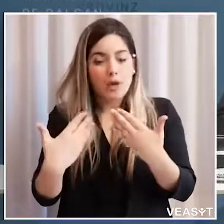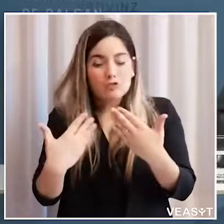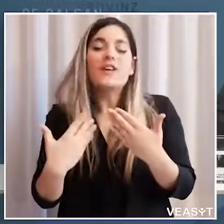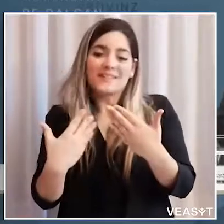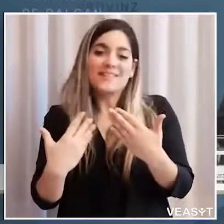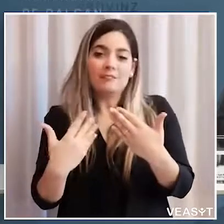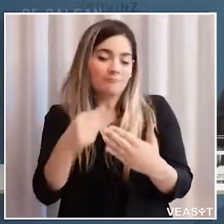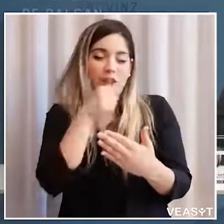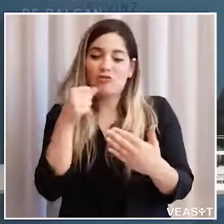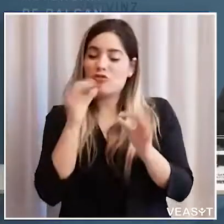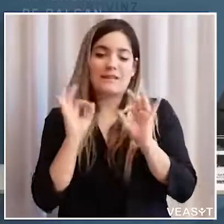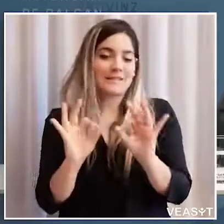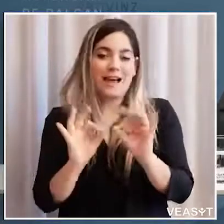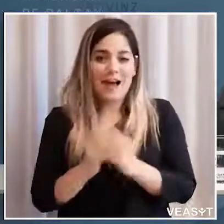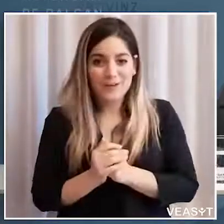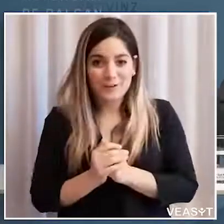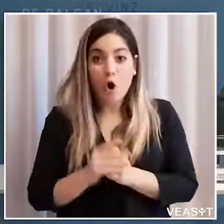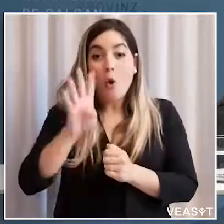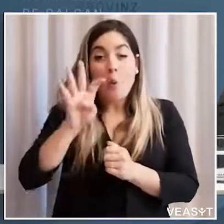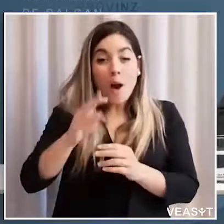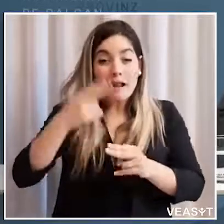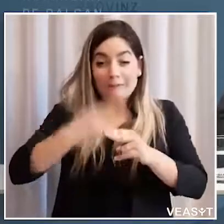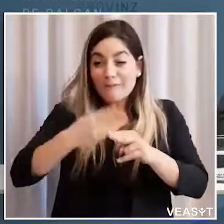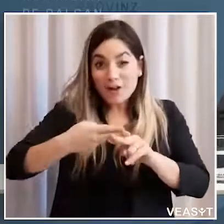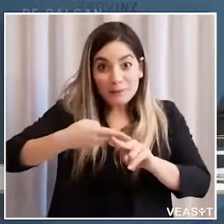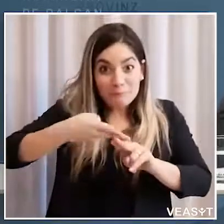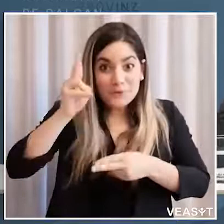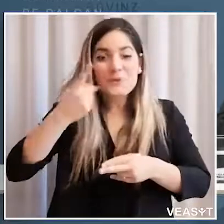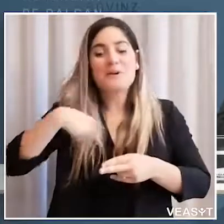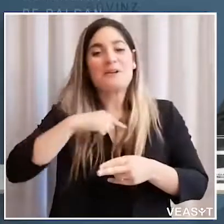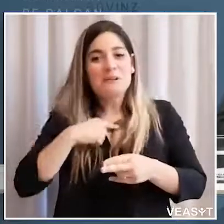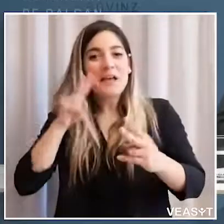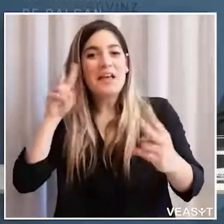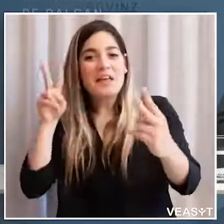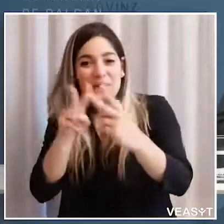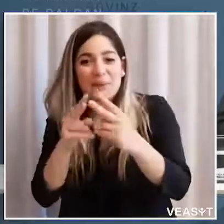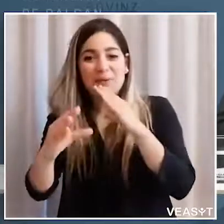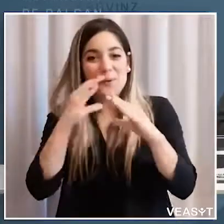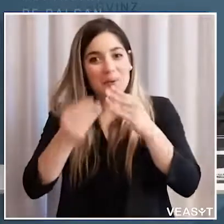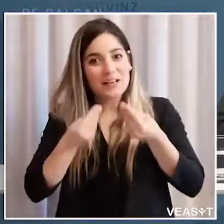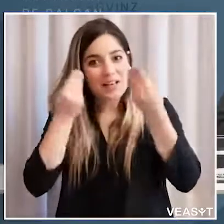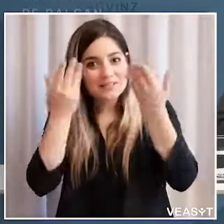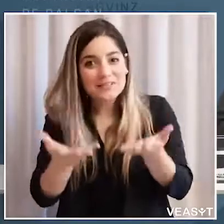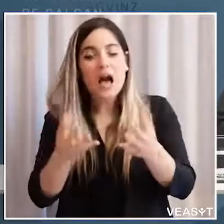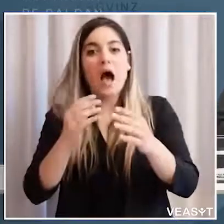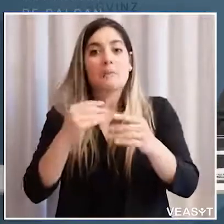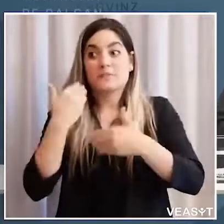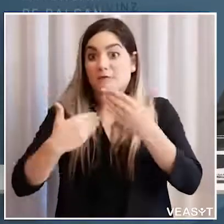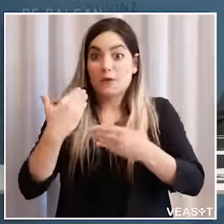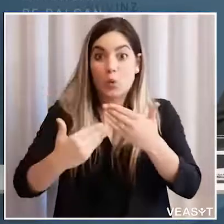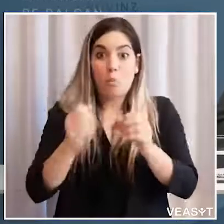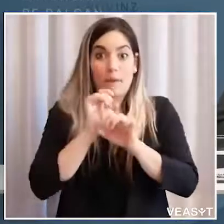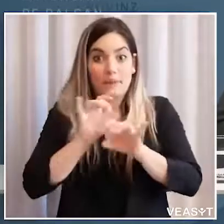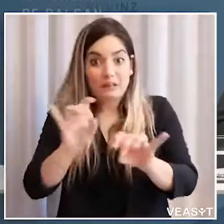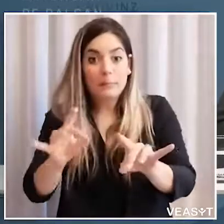oltre 40 volte che ci siamo venuti qua a dare le comunicazioni a dare le informazioni sullo sviluppo